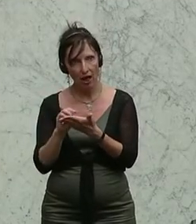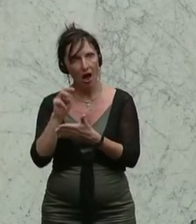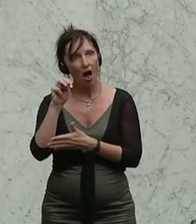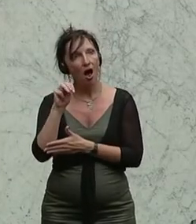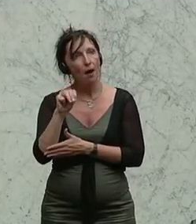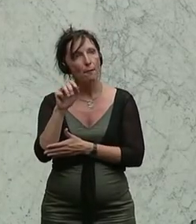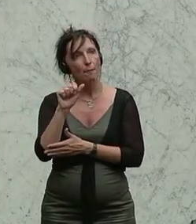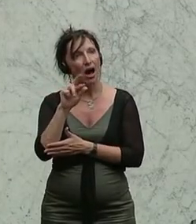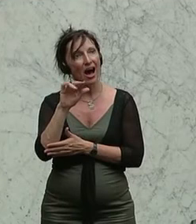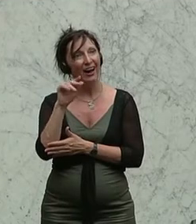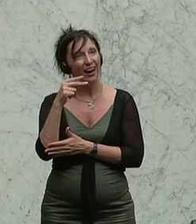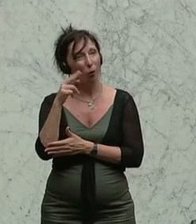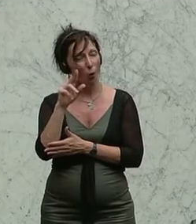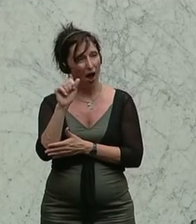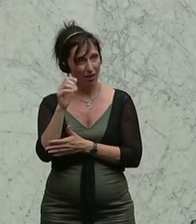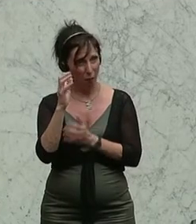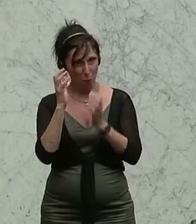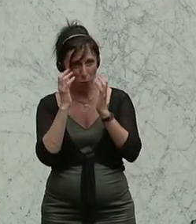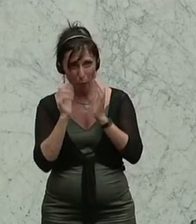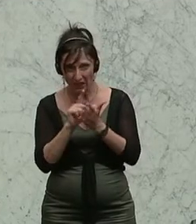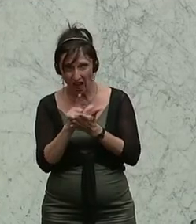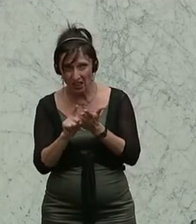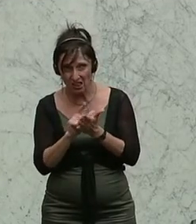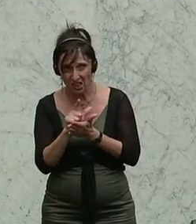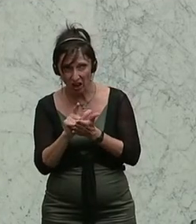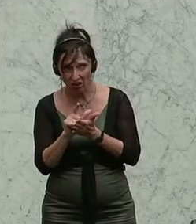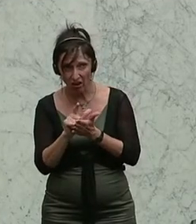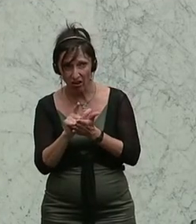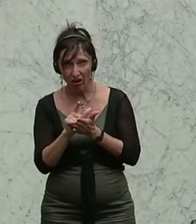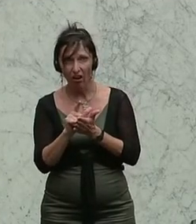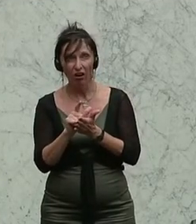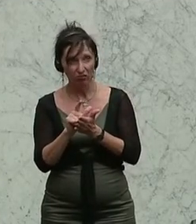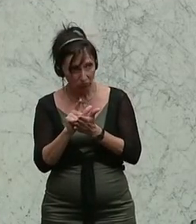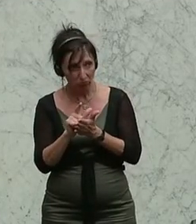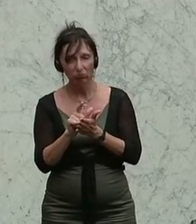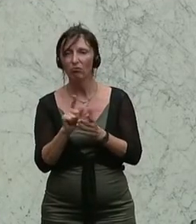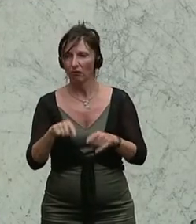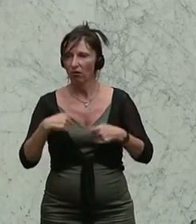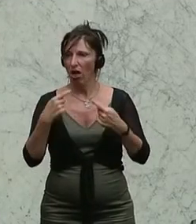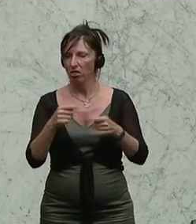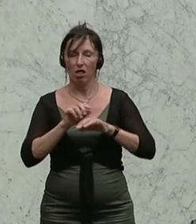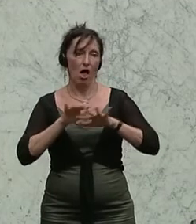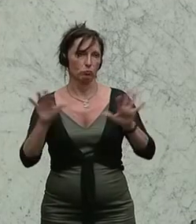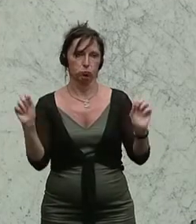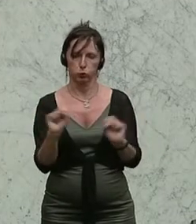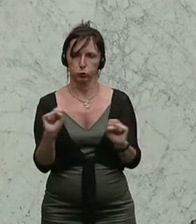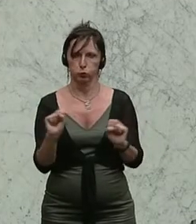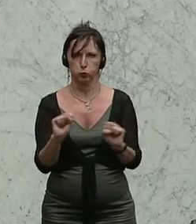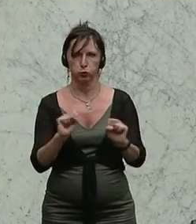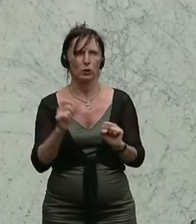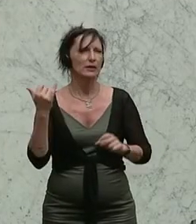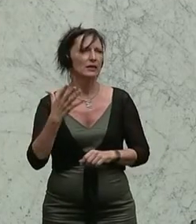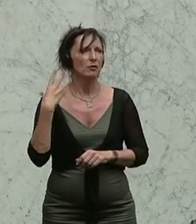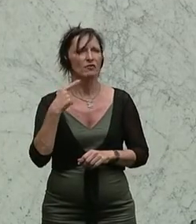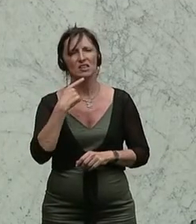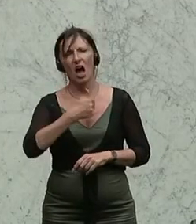Marihuana-Konsum in der Pubertät schreckliche Auswirkungen hat. Und auch wenn Sie gebetsmühlenartig wiederholen, dass Alkohol viel